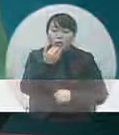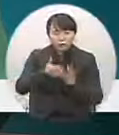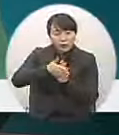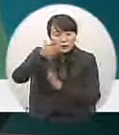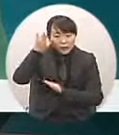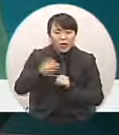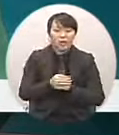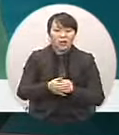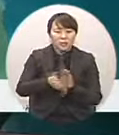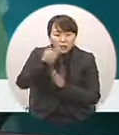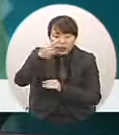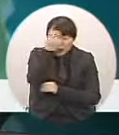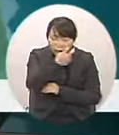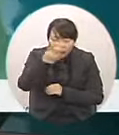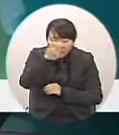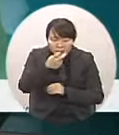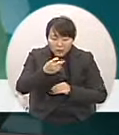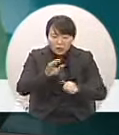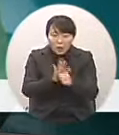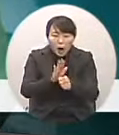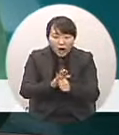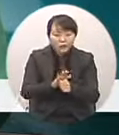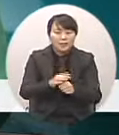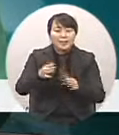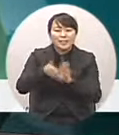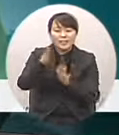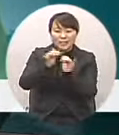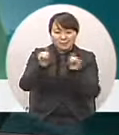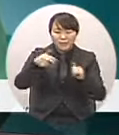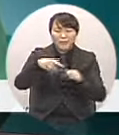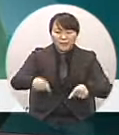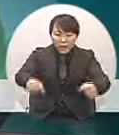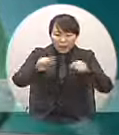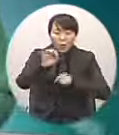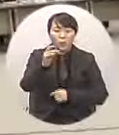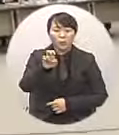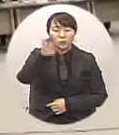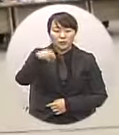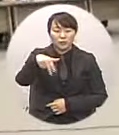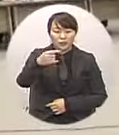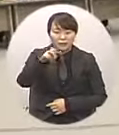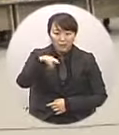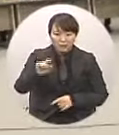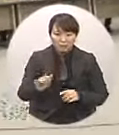서울시가 시정감사에 대해 자문하는 시민참여옴부즈만을 출범했습니다.